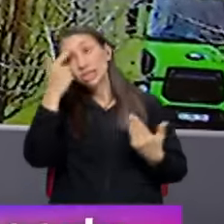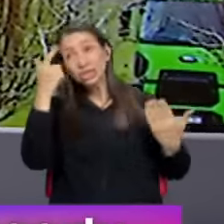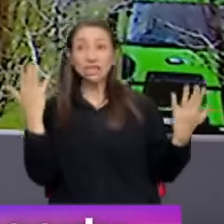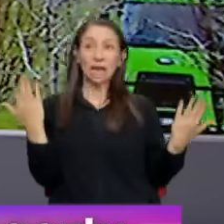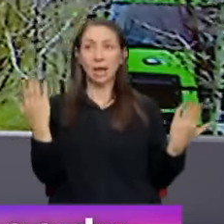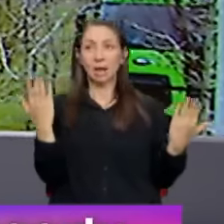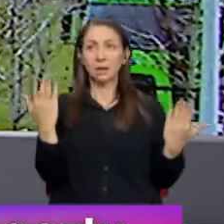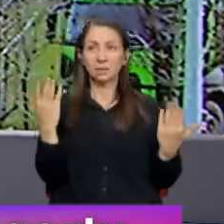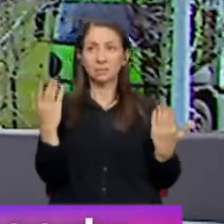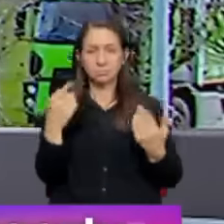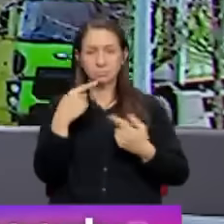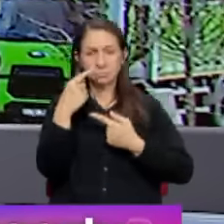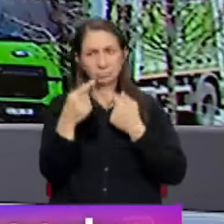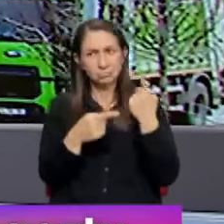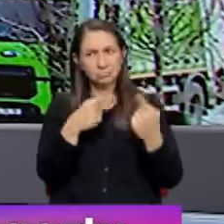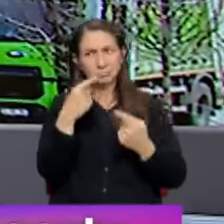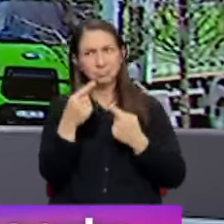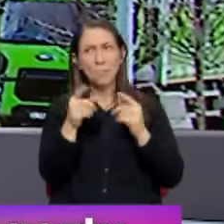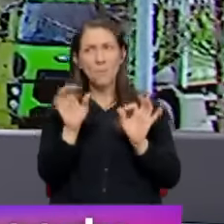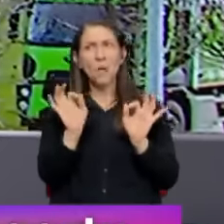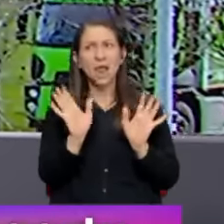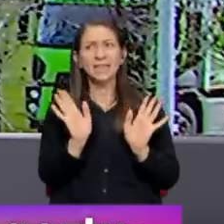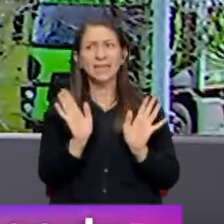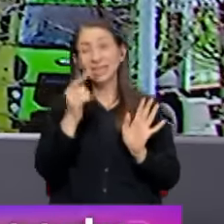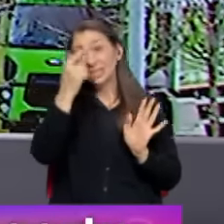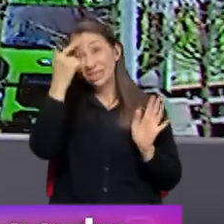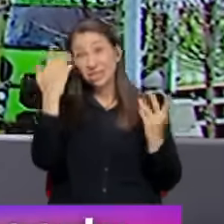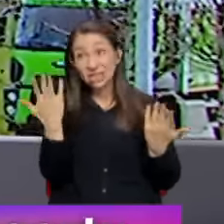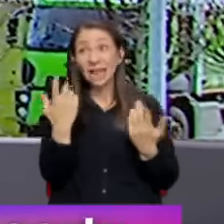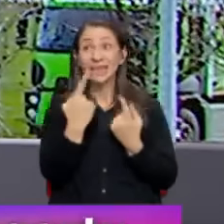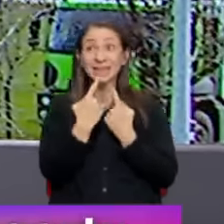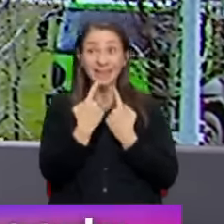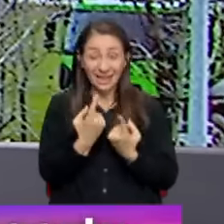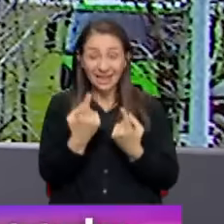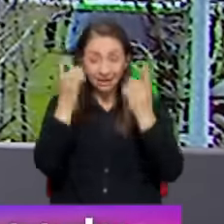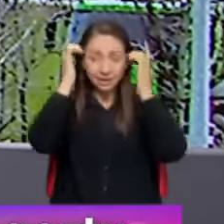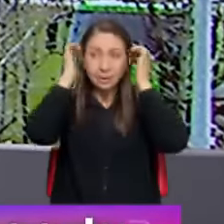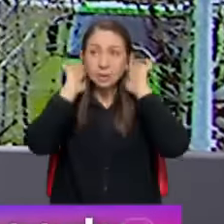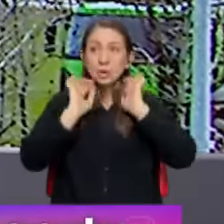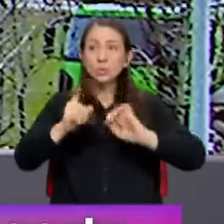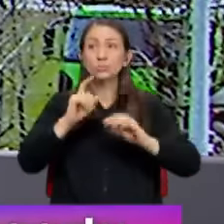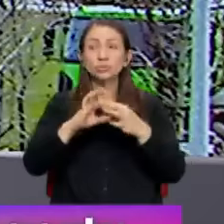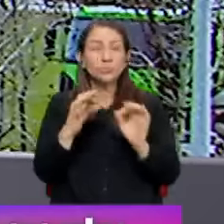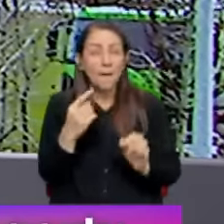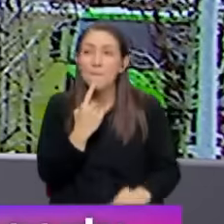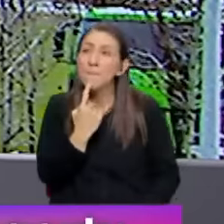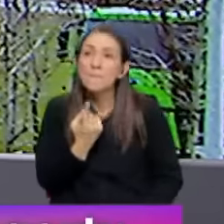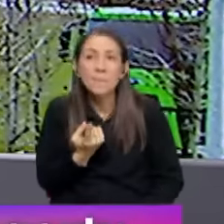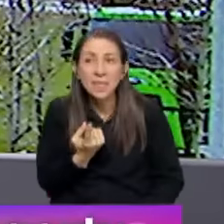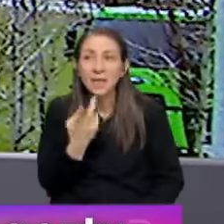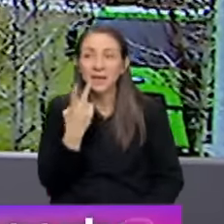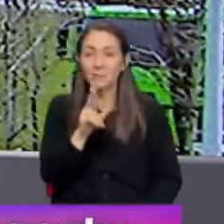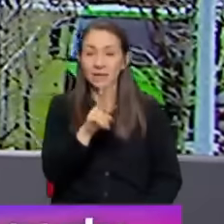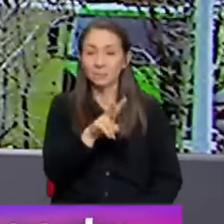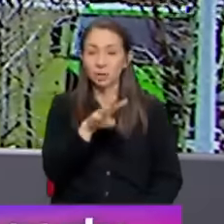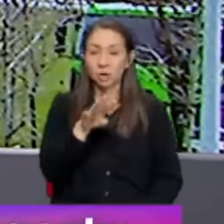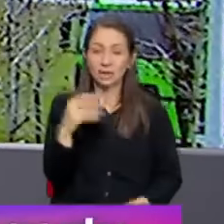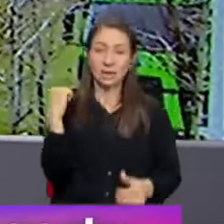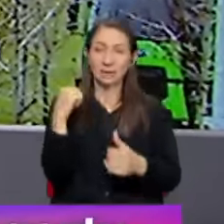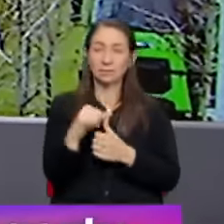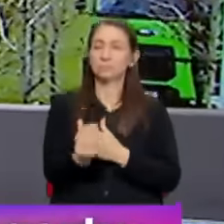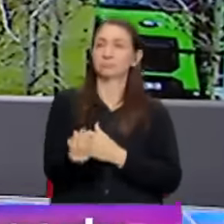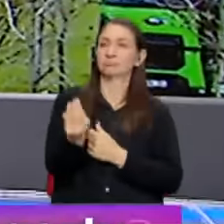İnşallah dilekler, temenniler böyleydi. İnşallah da denilerek bu söz söylenmişti. 2024'te